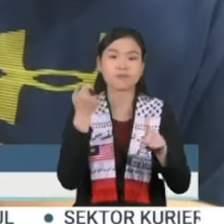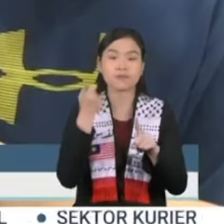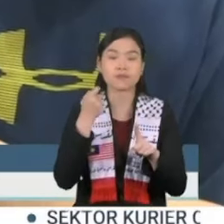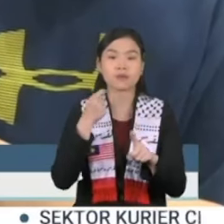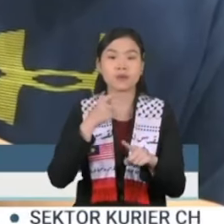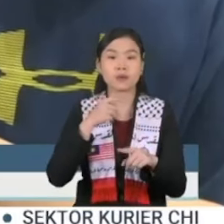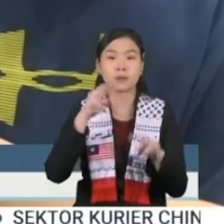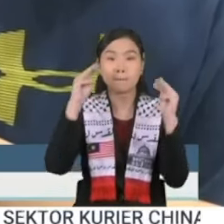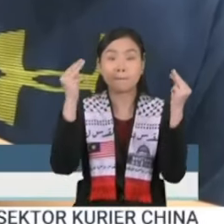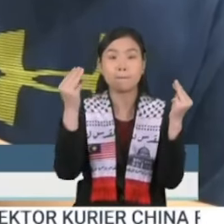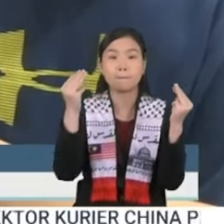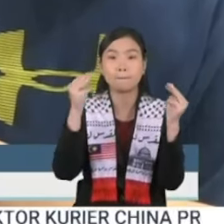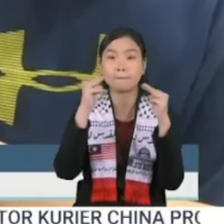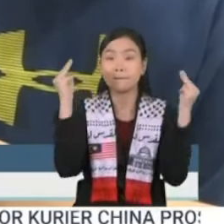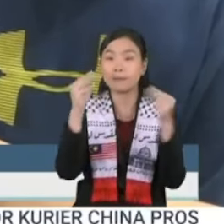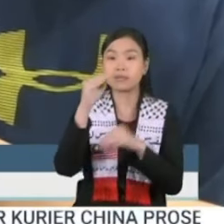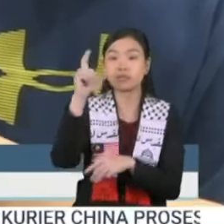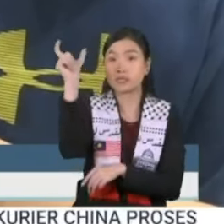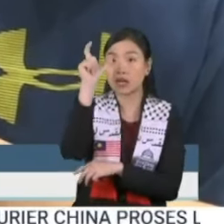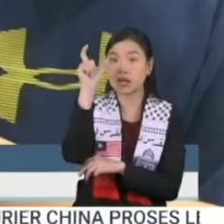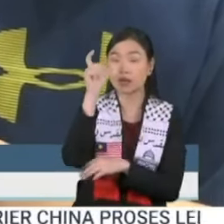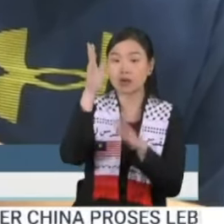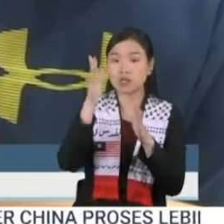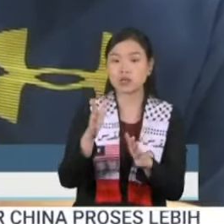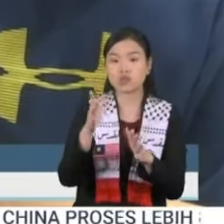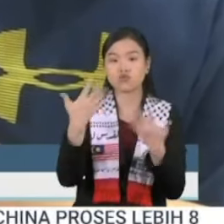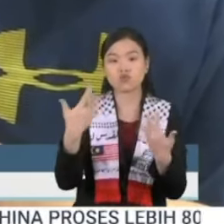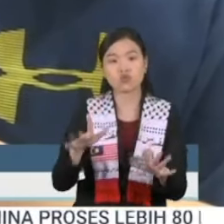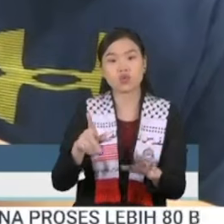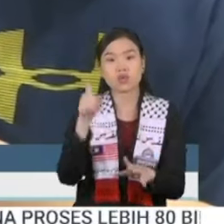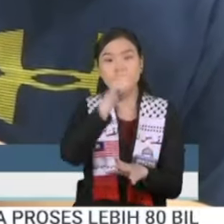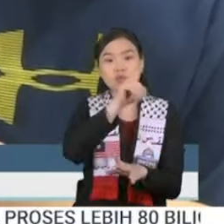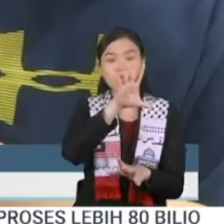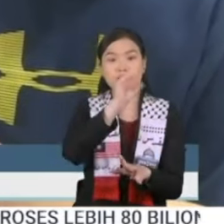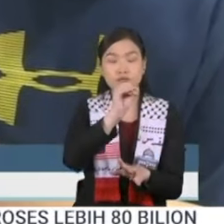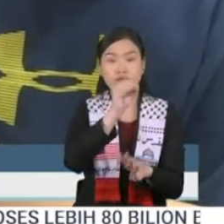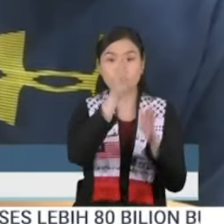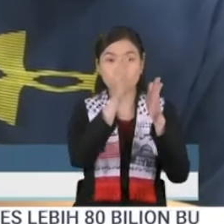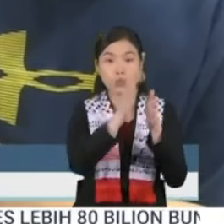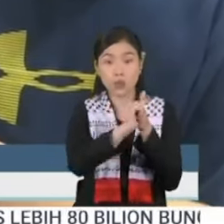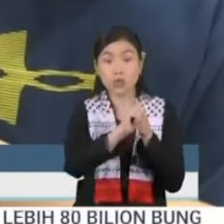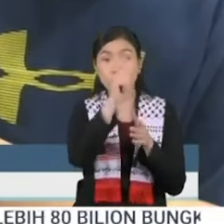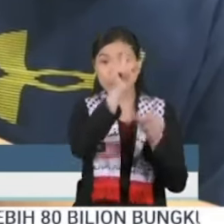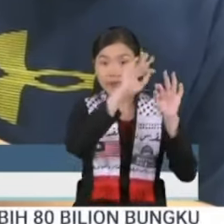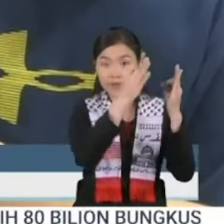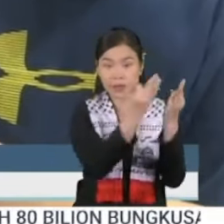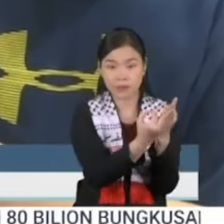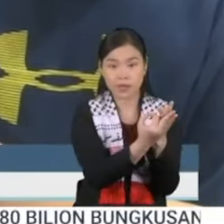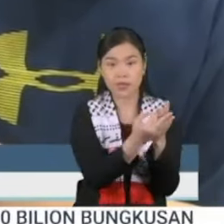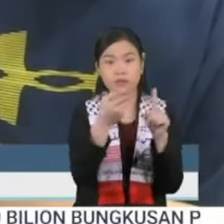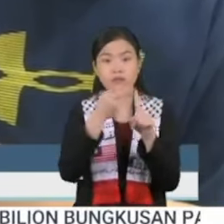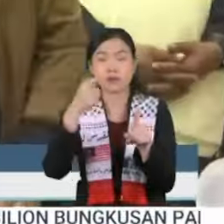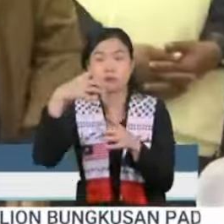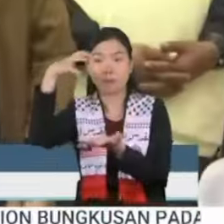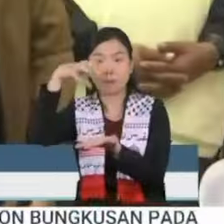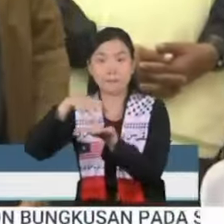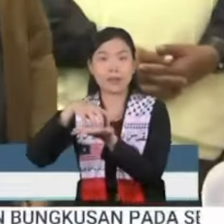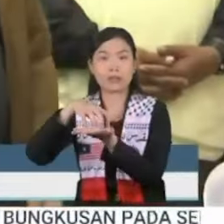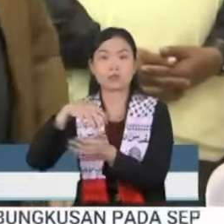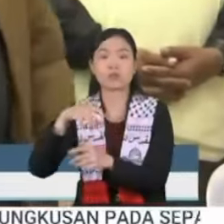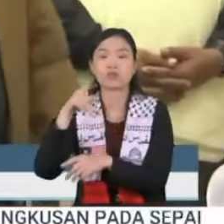Sabah ada RM500 satu keluarga, dari Baitul Mal RM200 satu keluarga. Mudah-mudahan